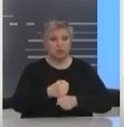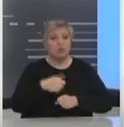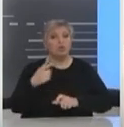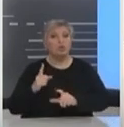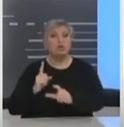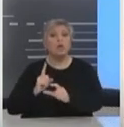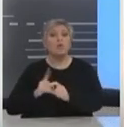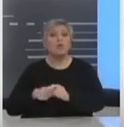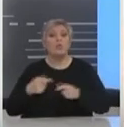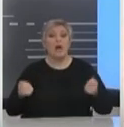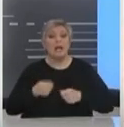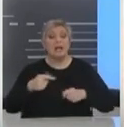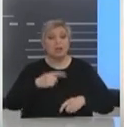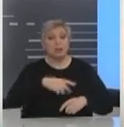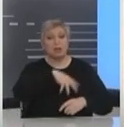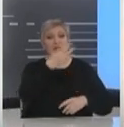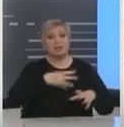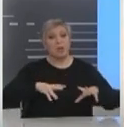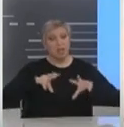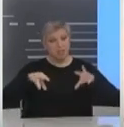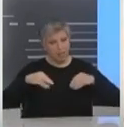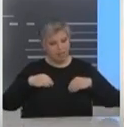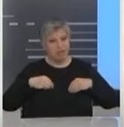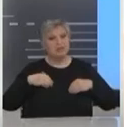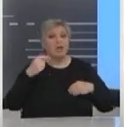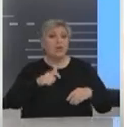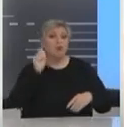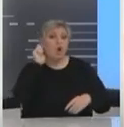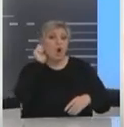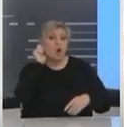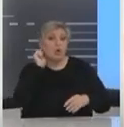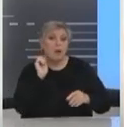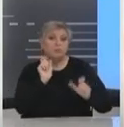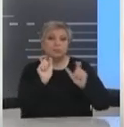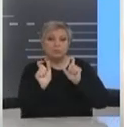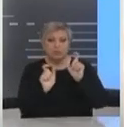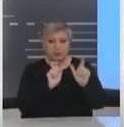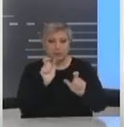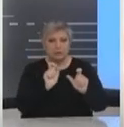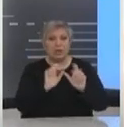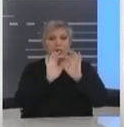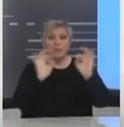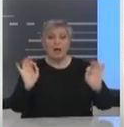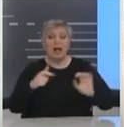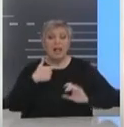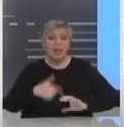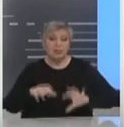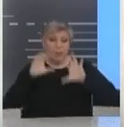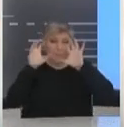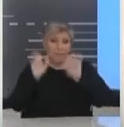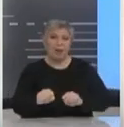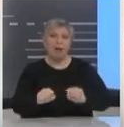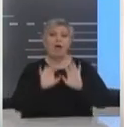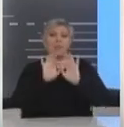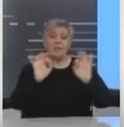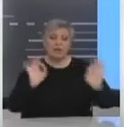κάνει πράξη ο ΣΥΡΙΖΑ αποδεχόμενος μια σύνθετη ονομασία. Κάτω τα χέρια από τη Μακεδονία όμως, δεν